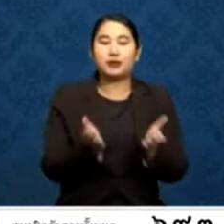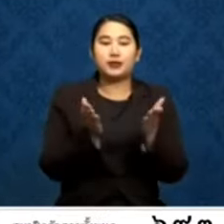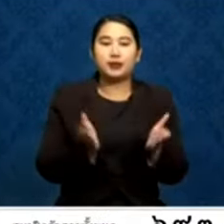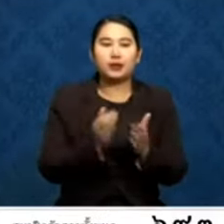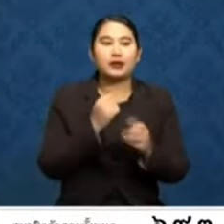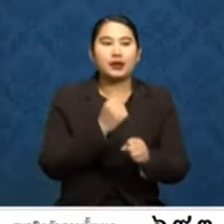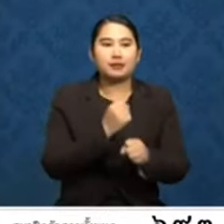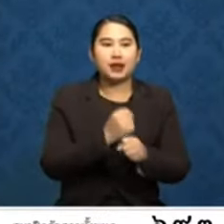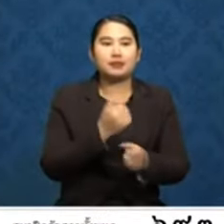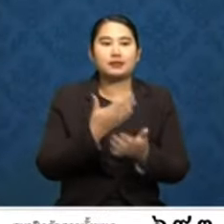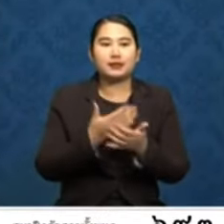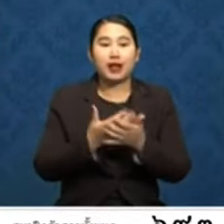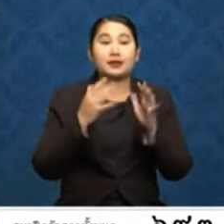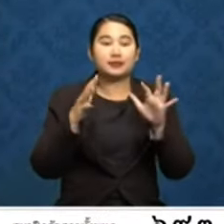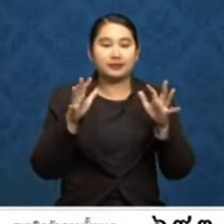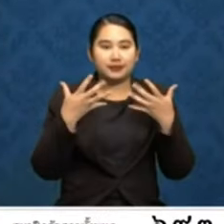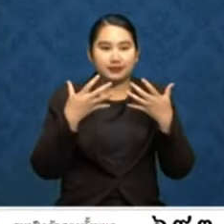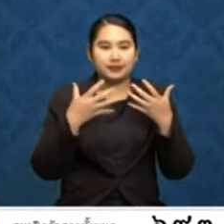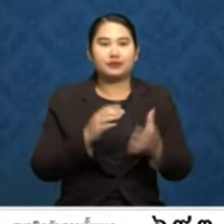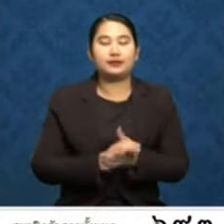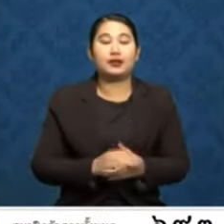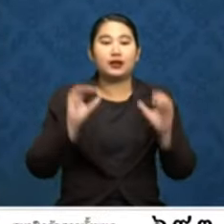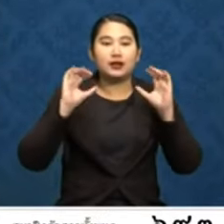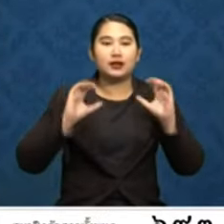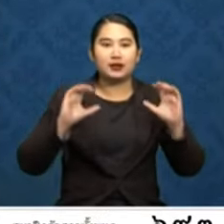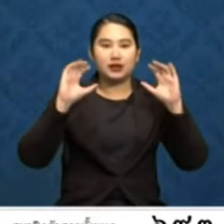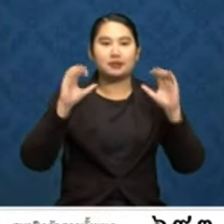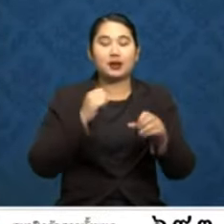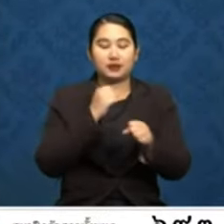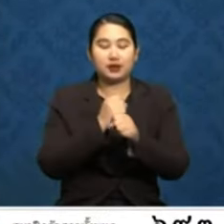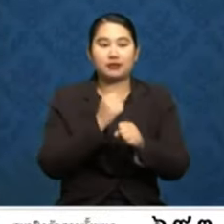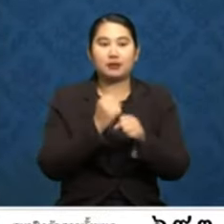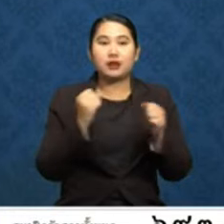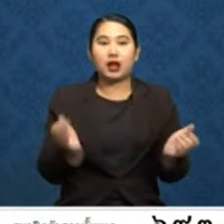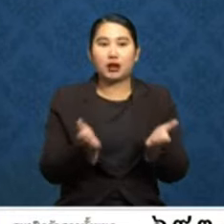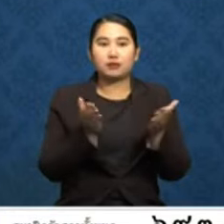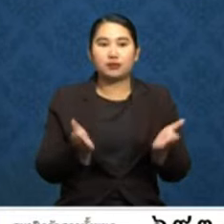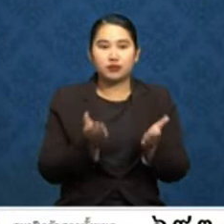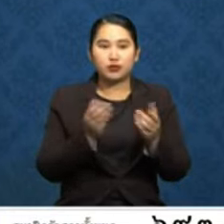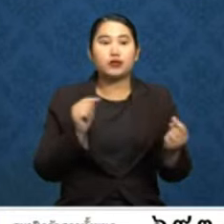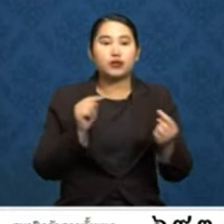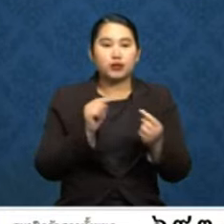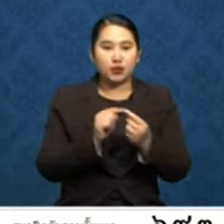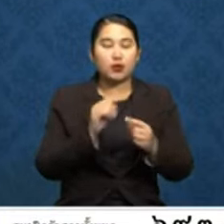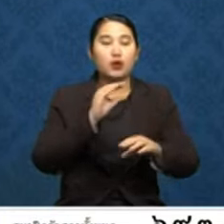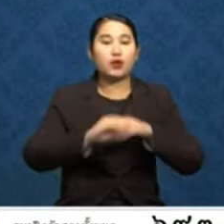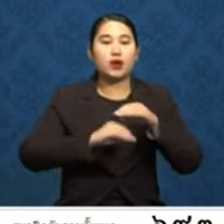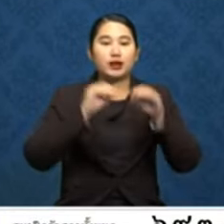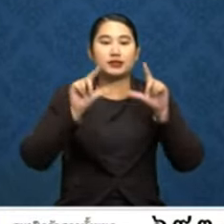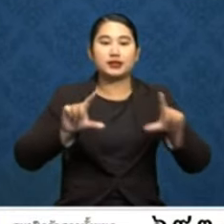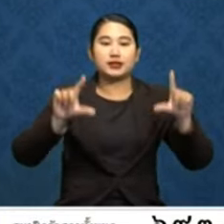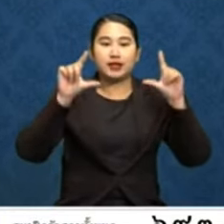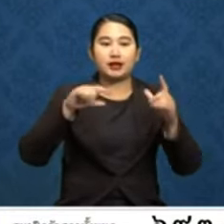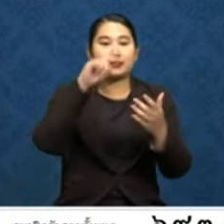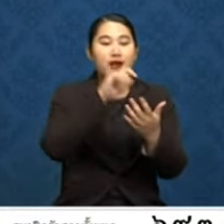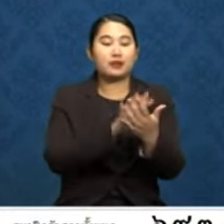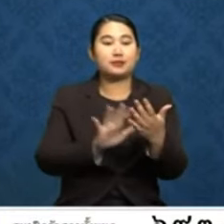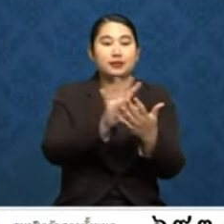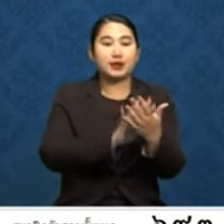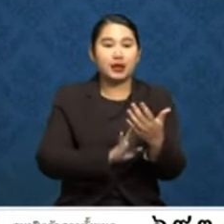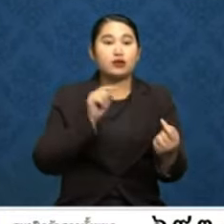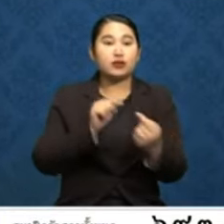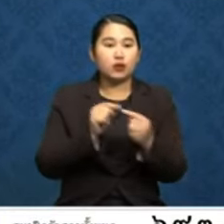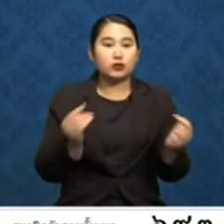ายได้โดยรัฐบาลจะสนับสนุนการสร้างซอฟต์พาวเวอร์ของประเทศผ่านการส่งเส